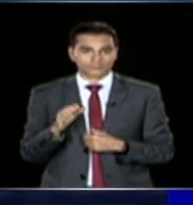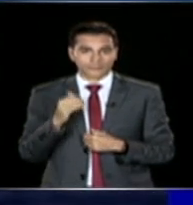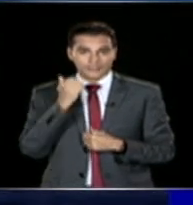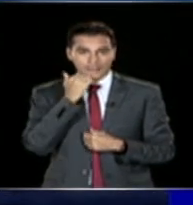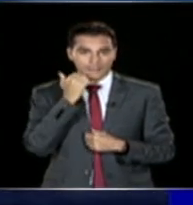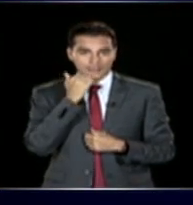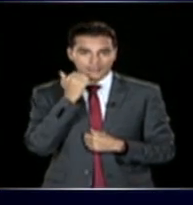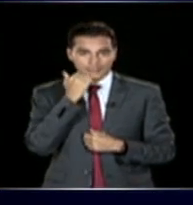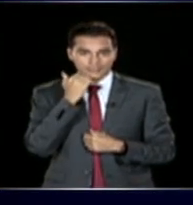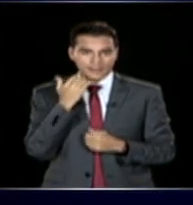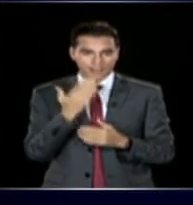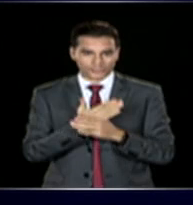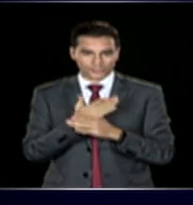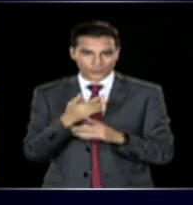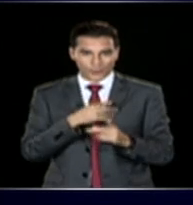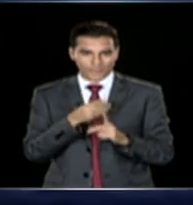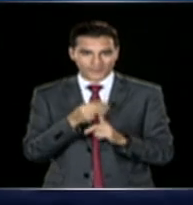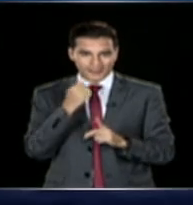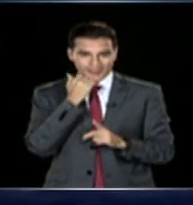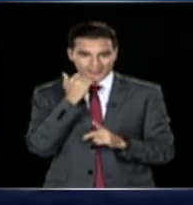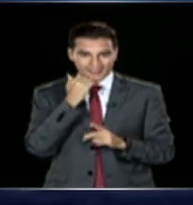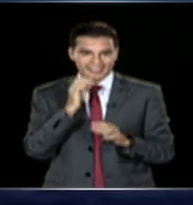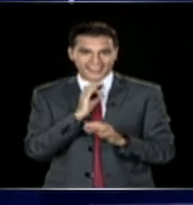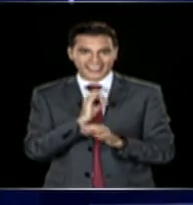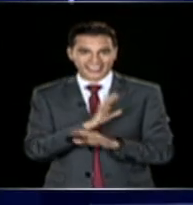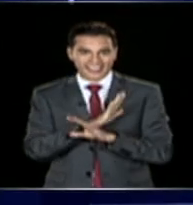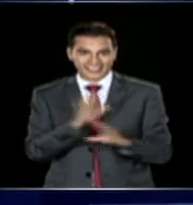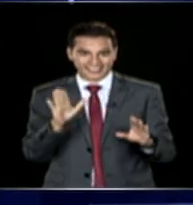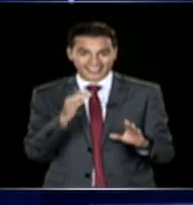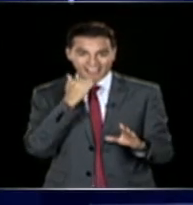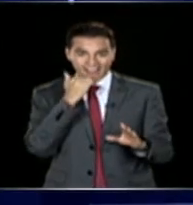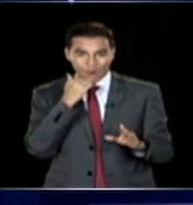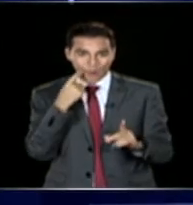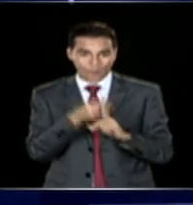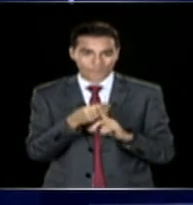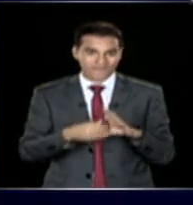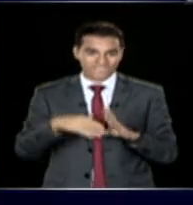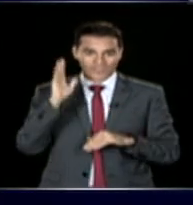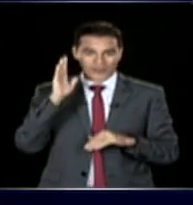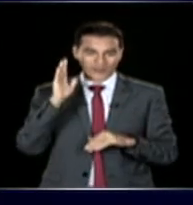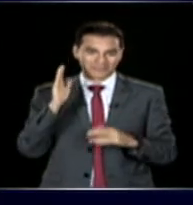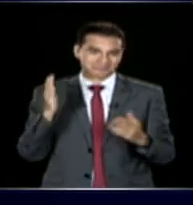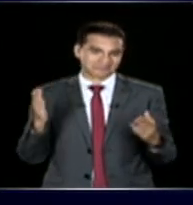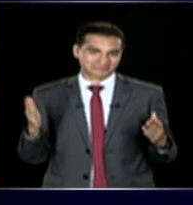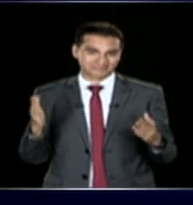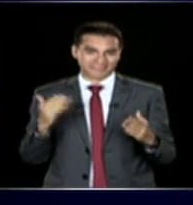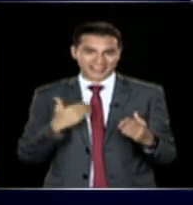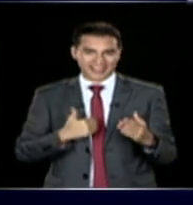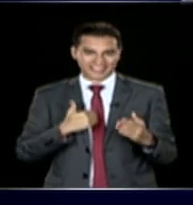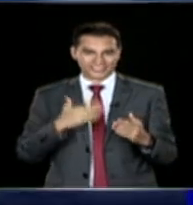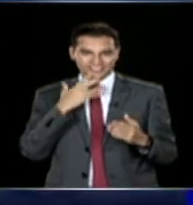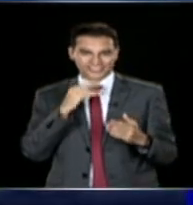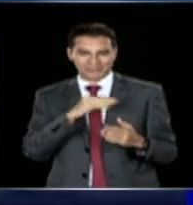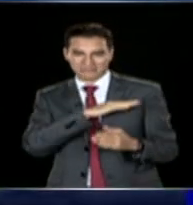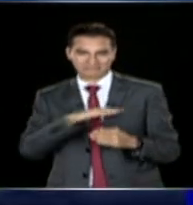أهلي. عشان أنت أهلوية ولا؟ جداً جداً، حلوة جداً دي، يعني دي يعني تحس إن في سكينة